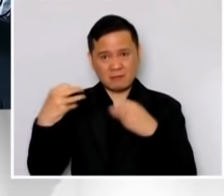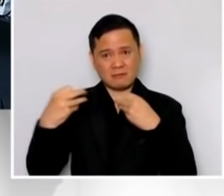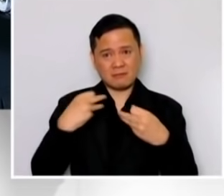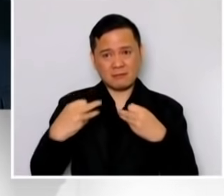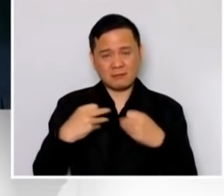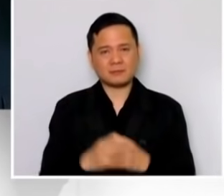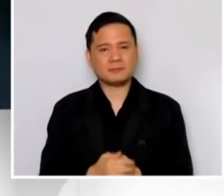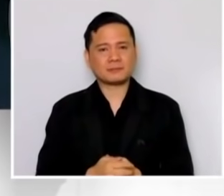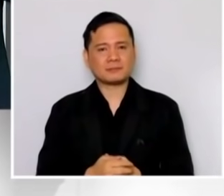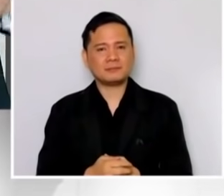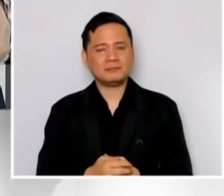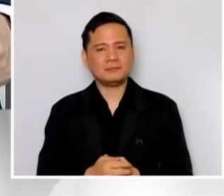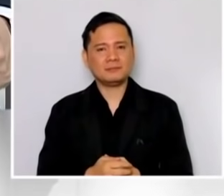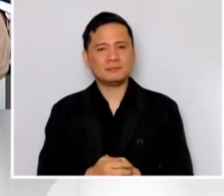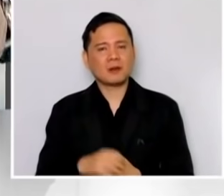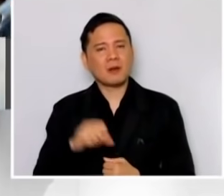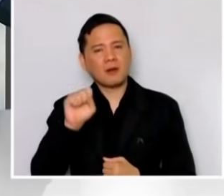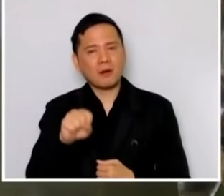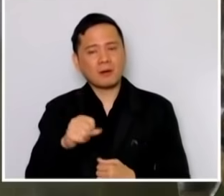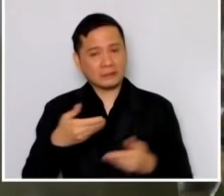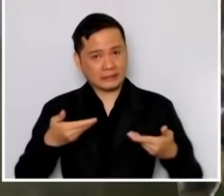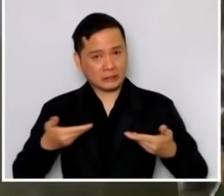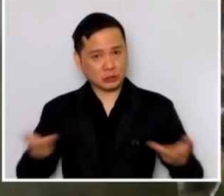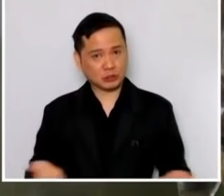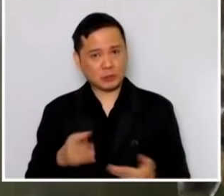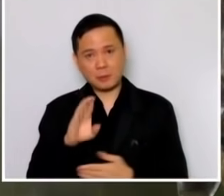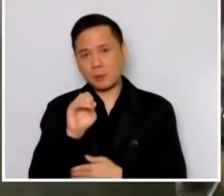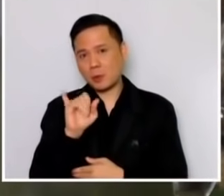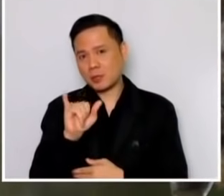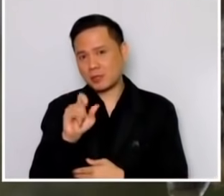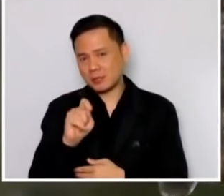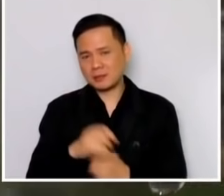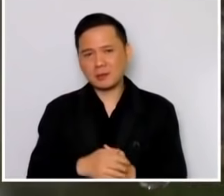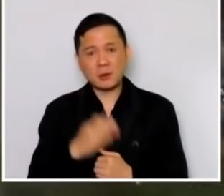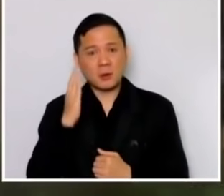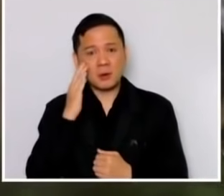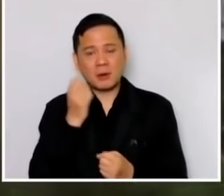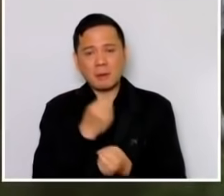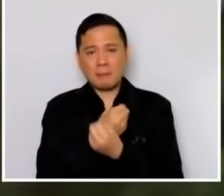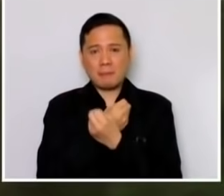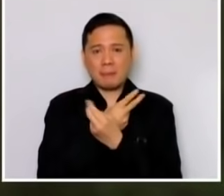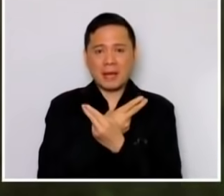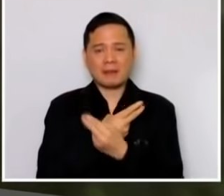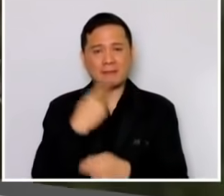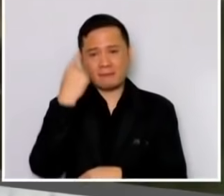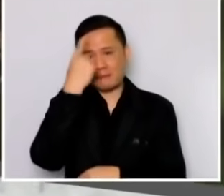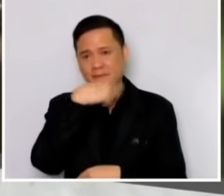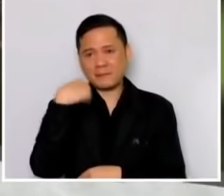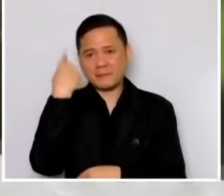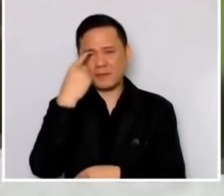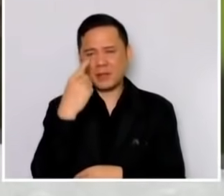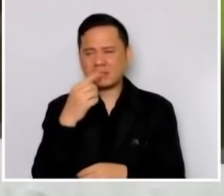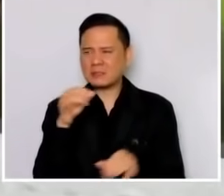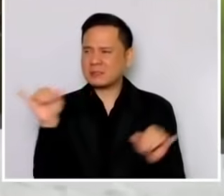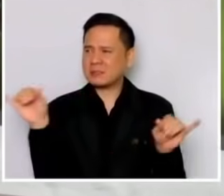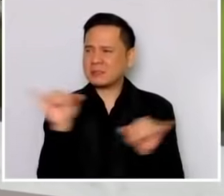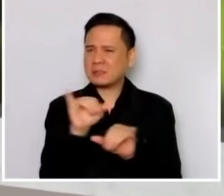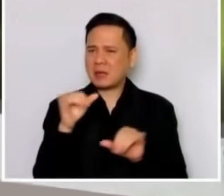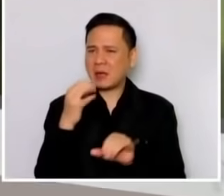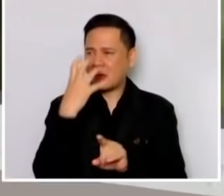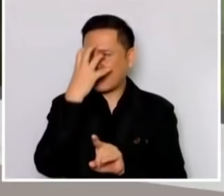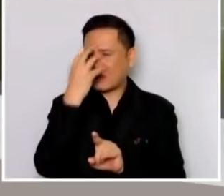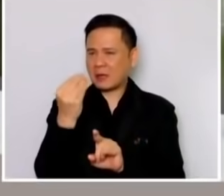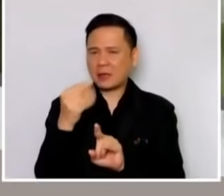na may uri ng paniki na ang muka ay kahawig na isang fox o sa Pilipino ay